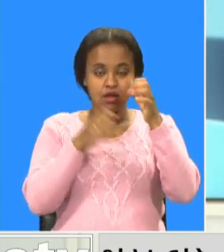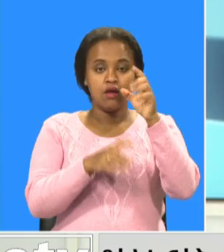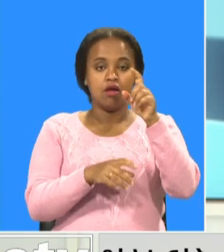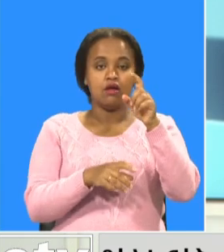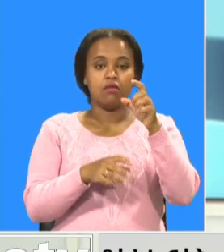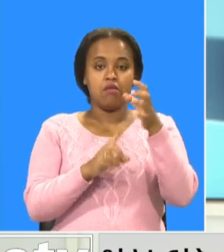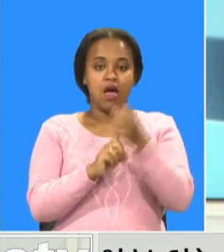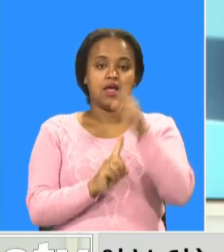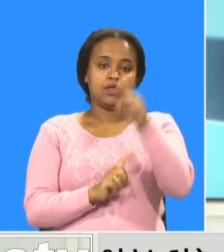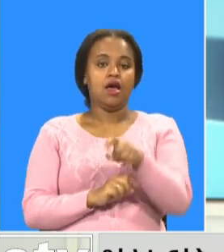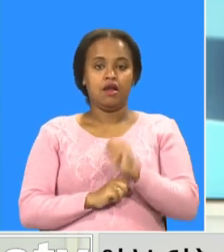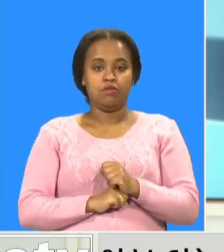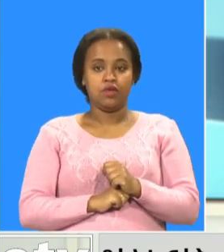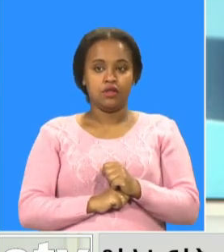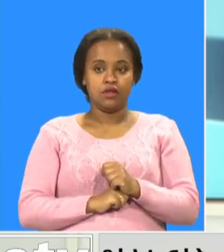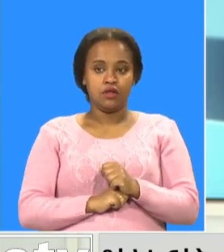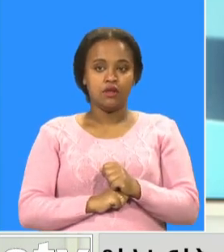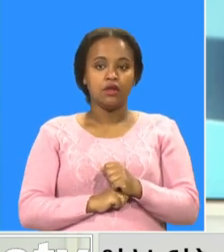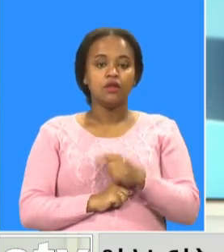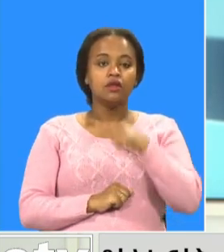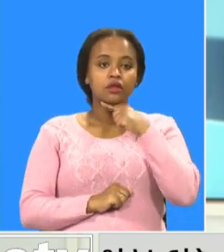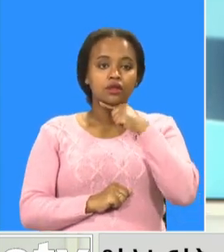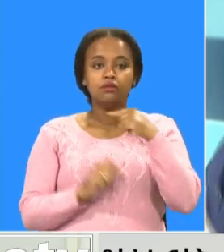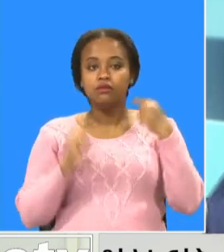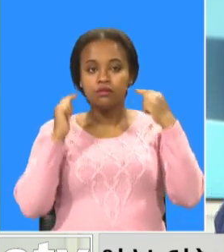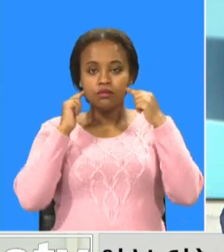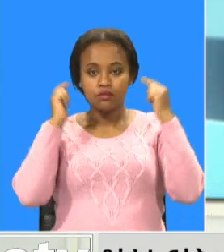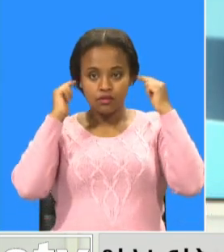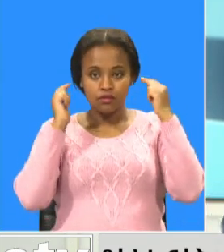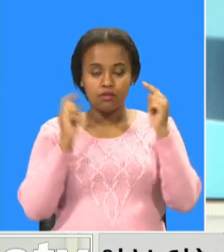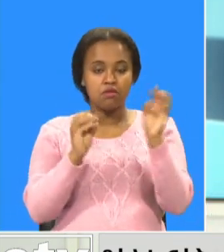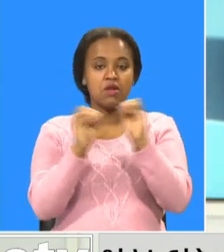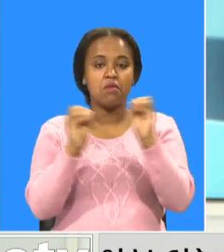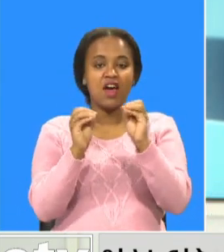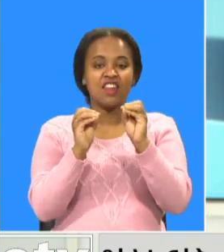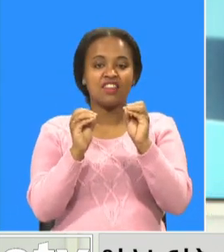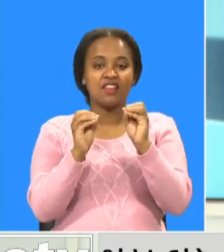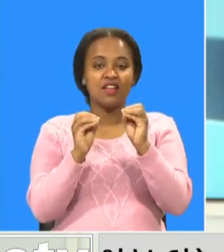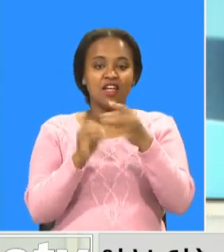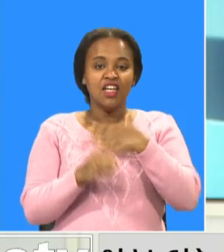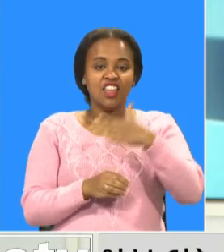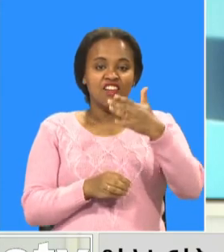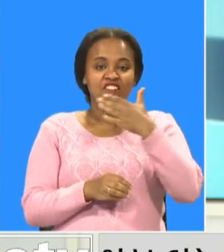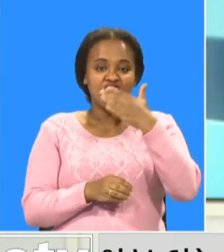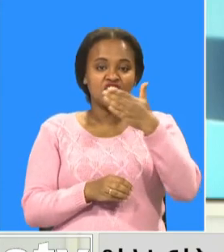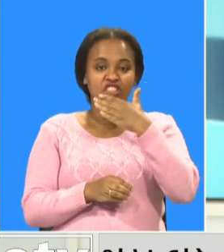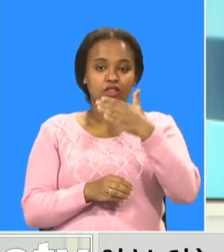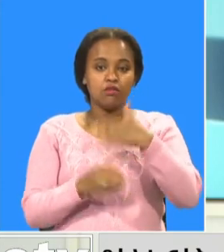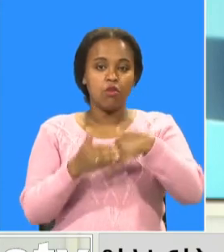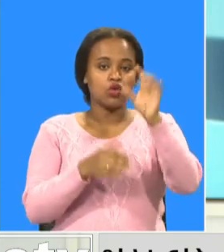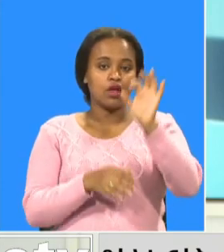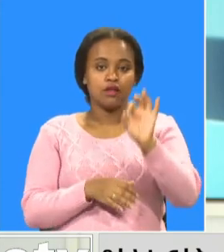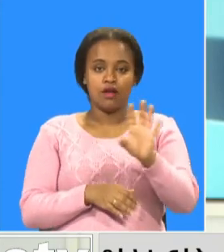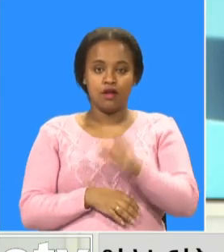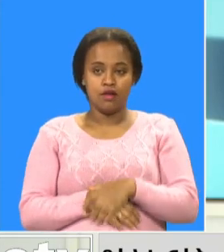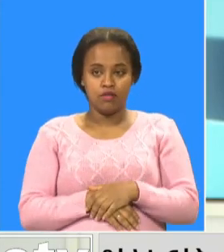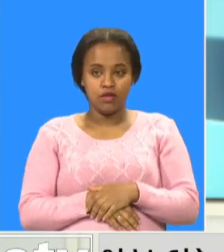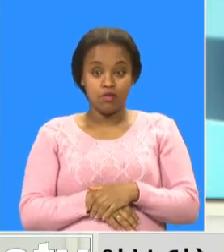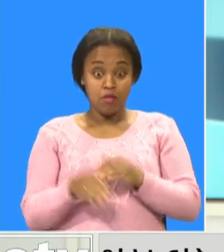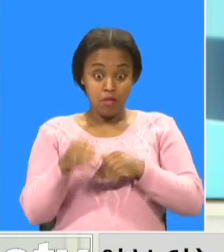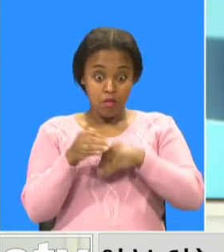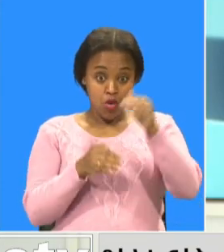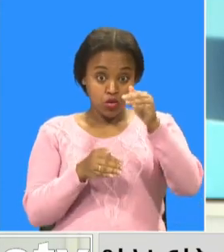በዚህም ሳይድ በዚህም ሳይድ በዚህም በዚህም ምንም አይነት ትንፋሽ መውጣት የለበት። መውጣት ያለበት በዚህ ውስጥ አልፎ